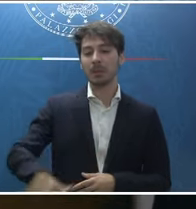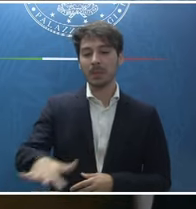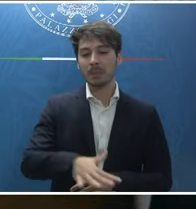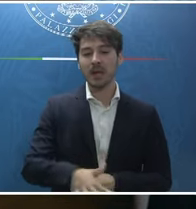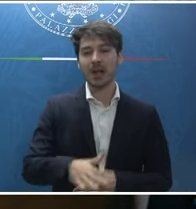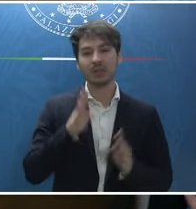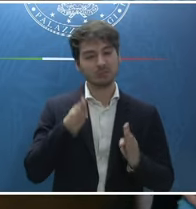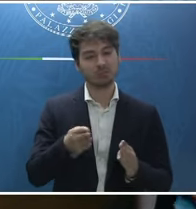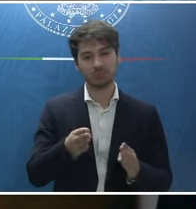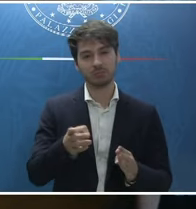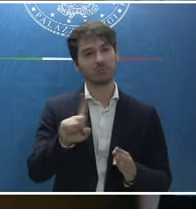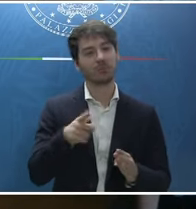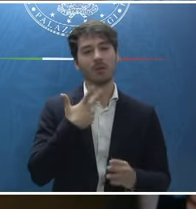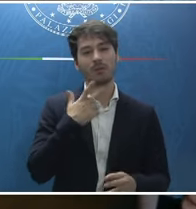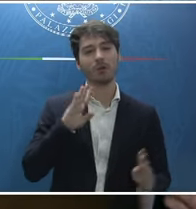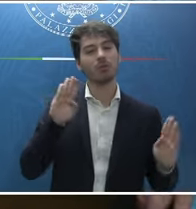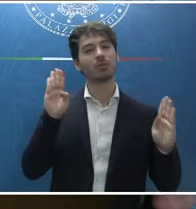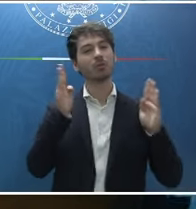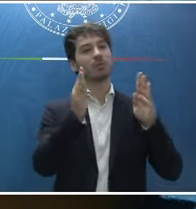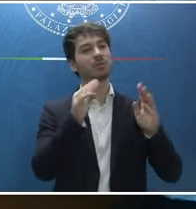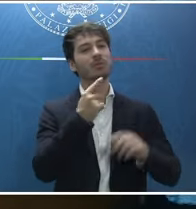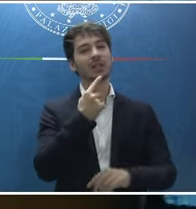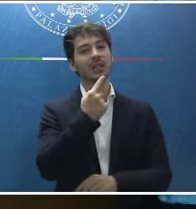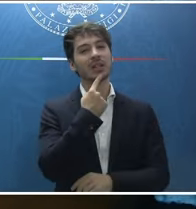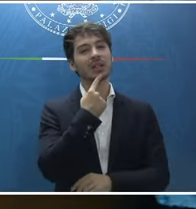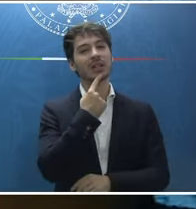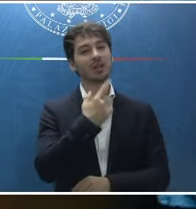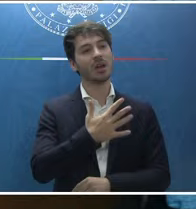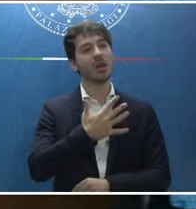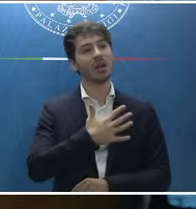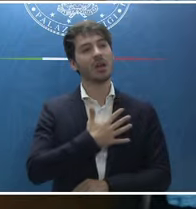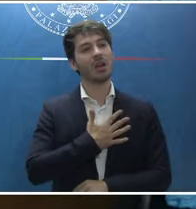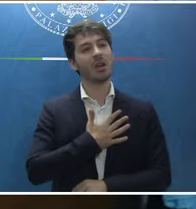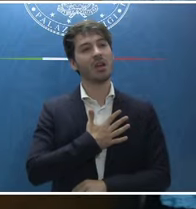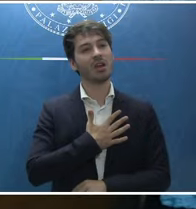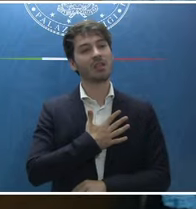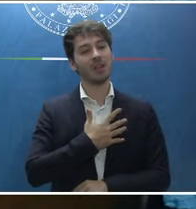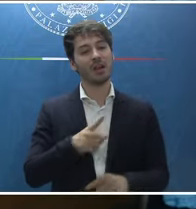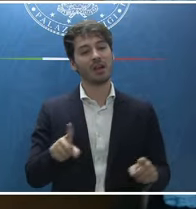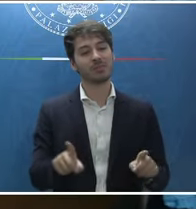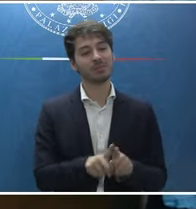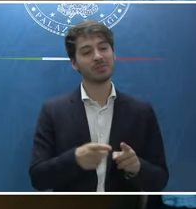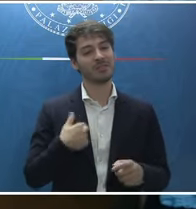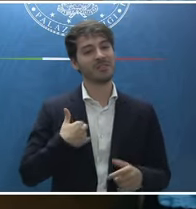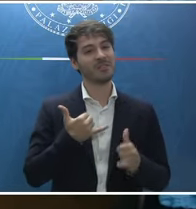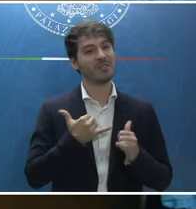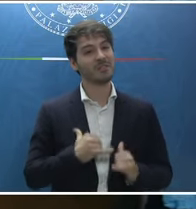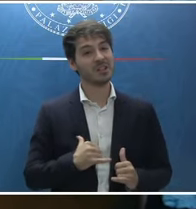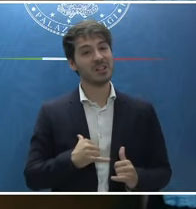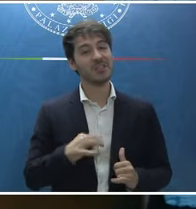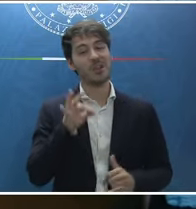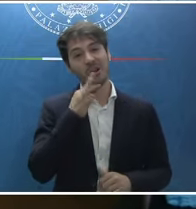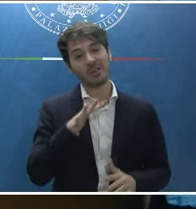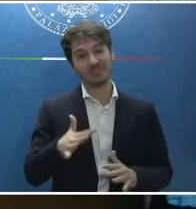Vorrei rivolgermi a chi, avendo l'età dei miei figli o forse dei miei